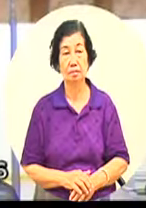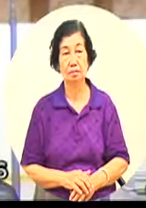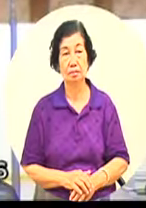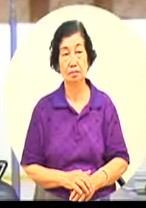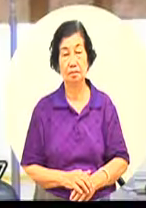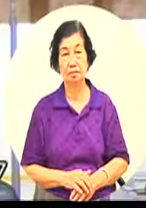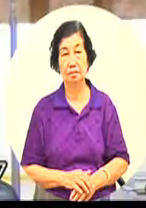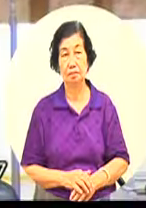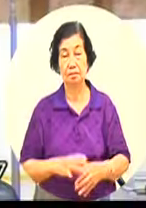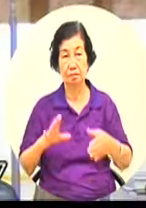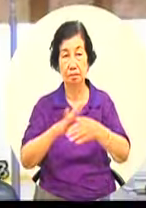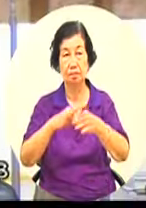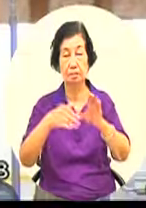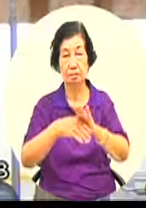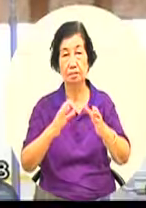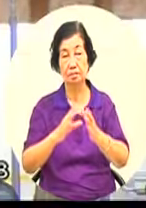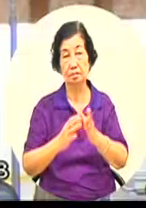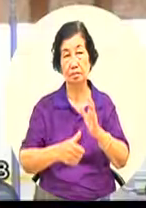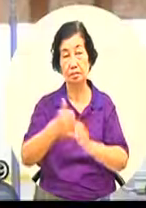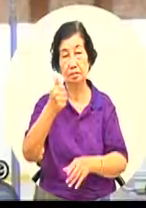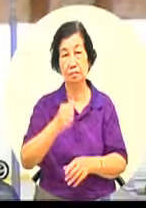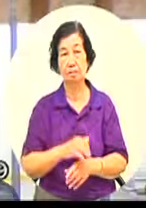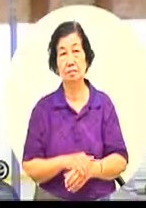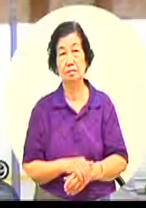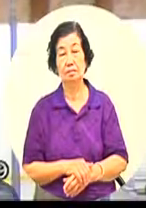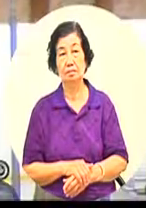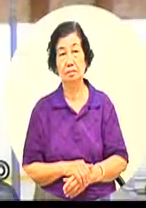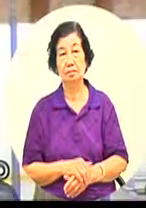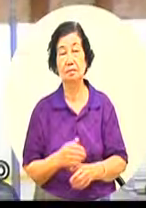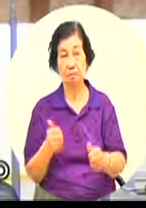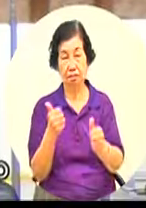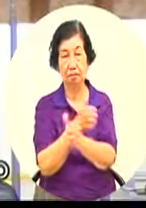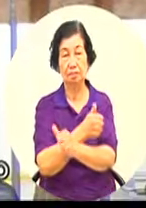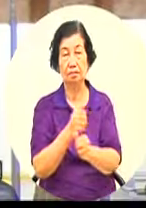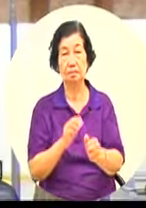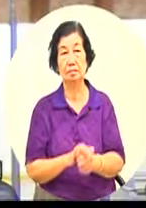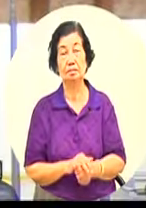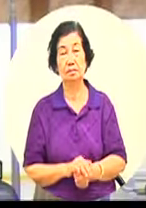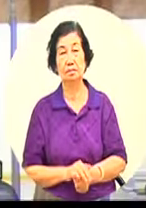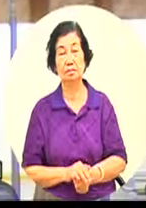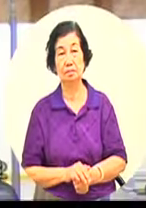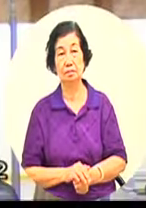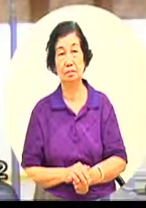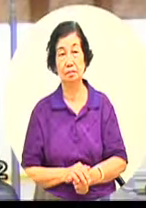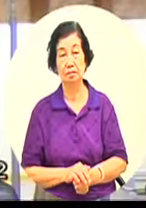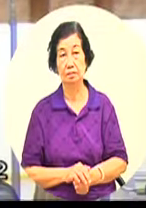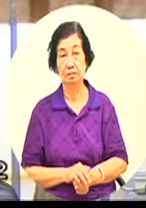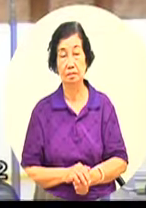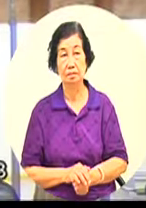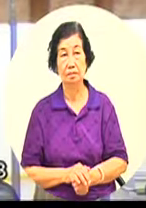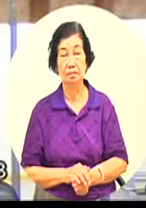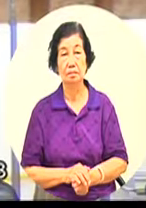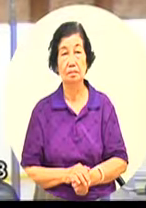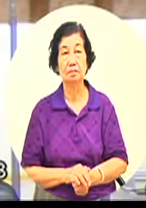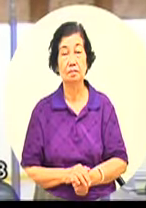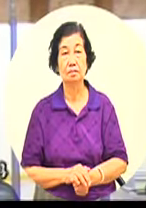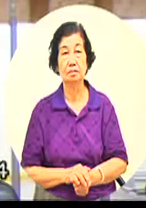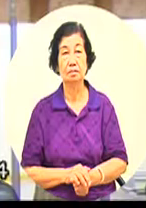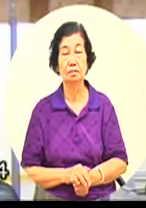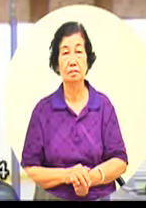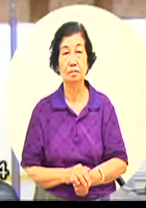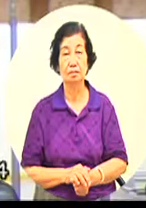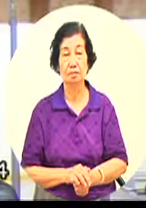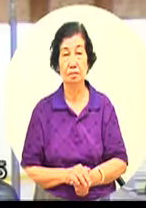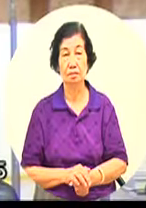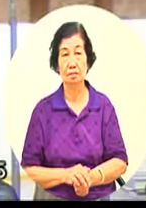那个文化局长，代理文化局长，那个本席要请教你哦，其实到